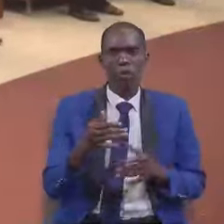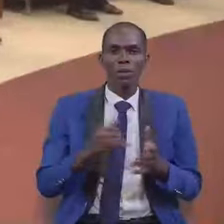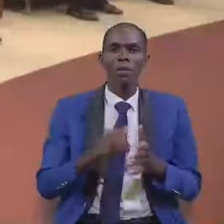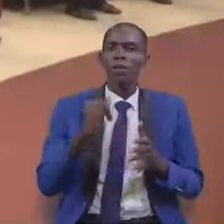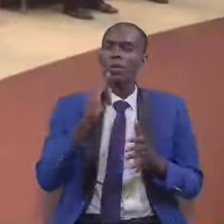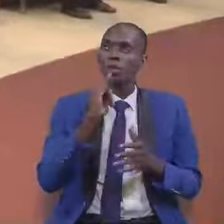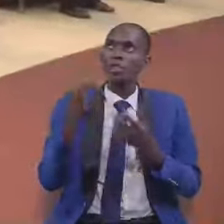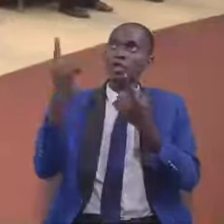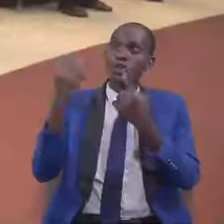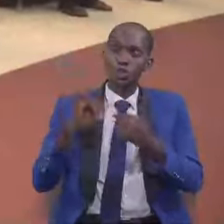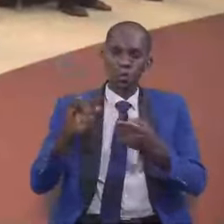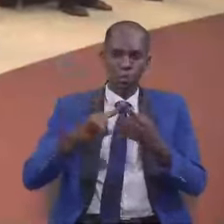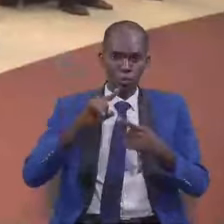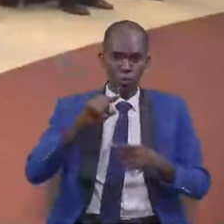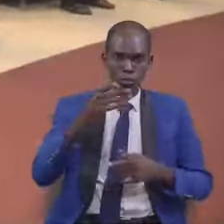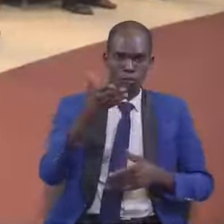là-bas.